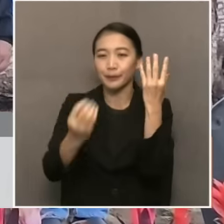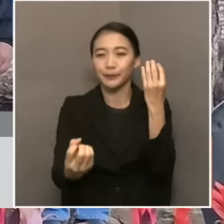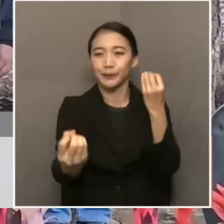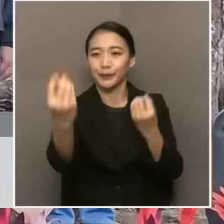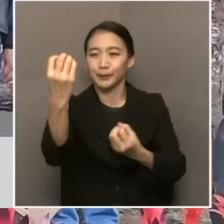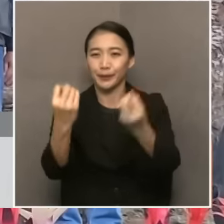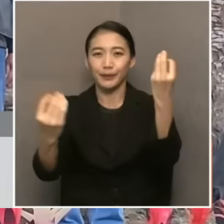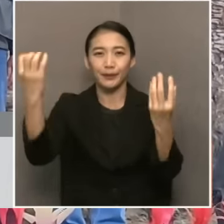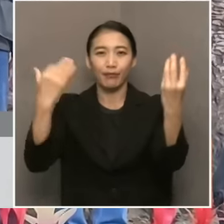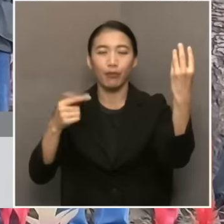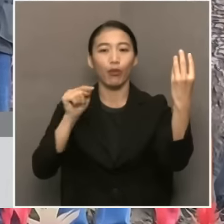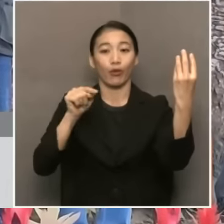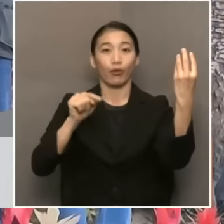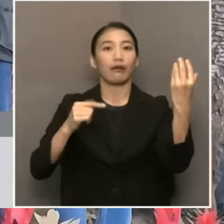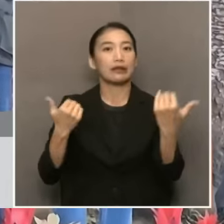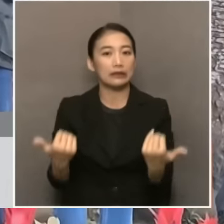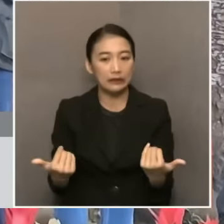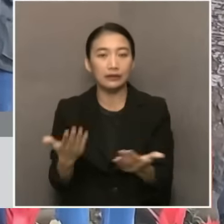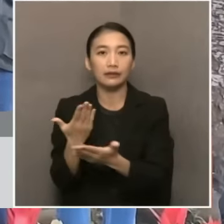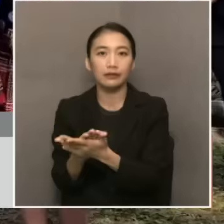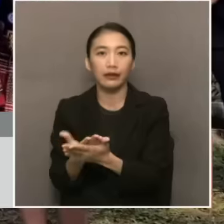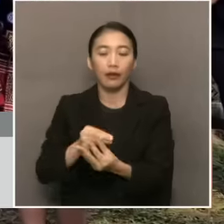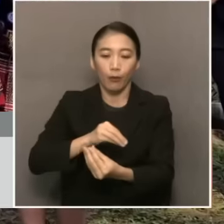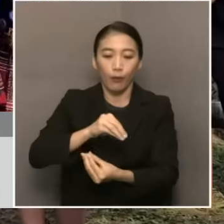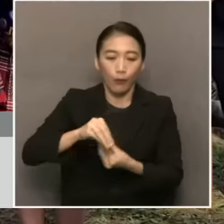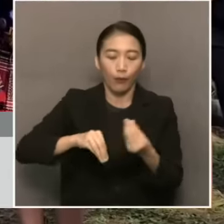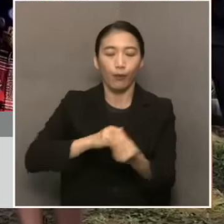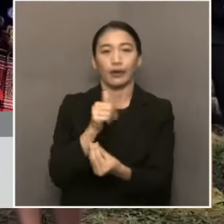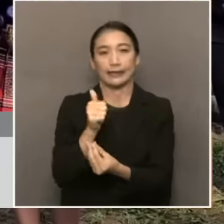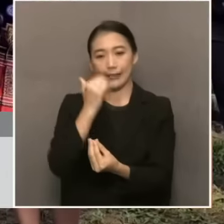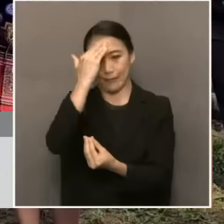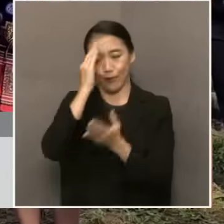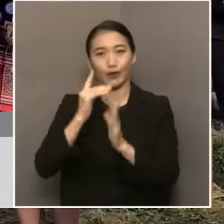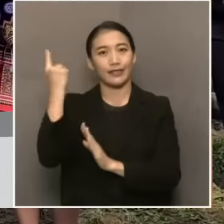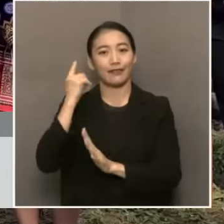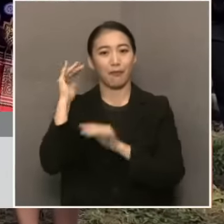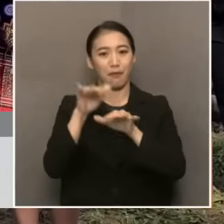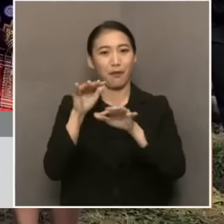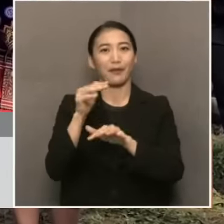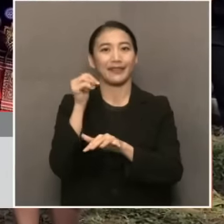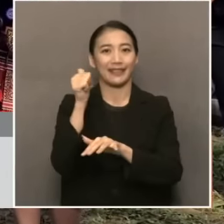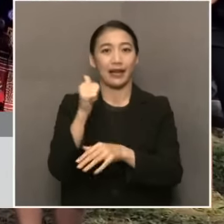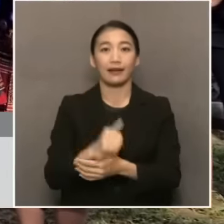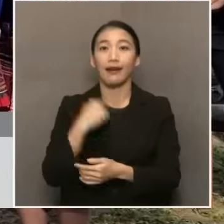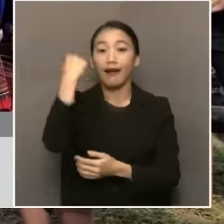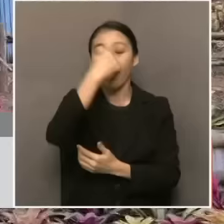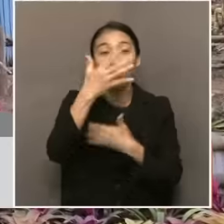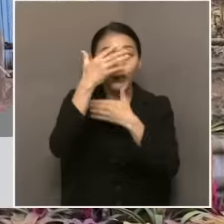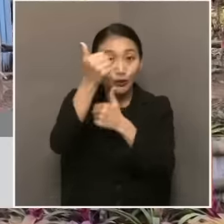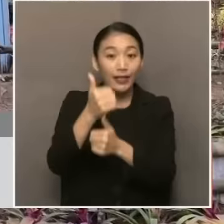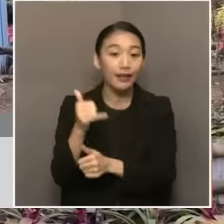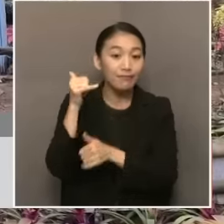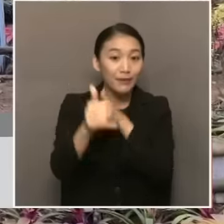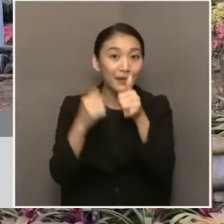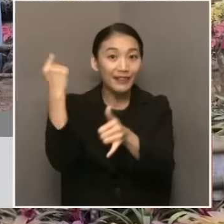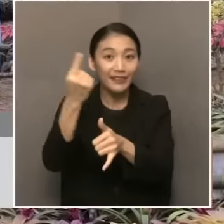านทำให้เกิดการกระจายรายได้สู่ชุมชนอย่างยั่งยืนผู้ที่สนใจอยากมาท่องเที่ยวสัมผัสอากาศหนาวเย็นมาชมความสวย